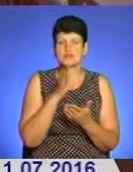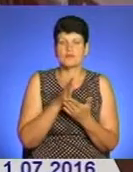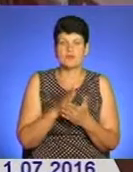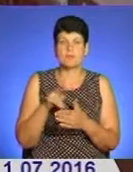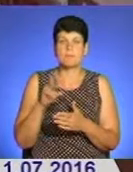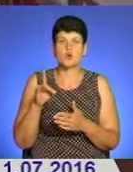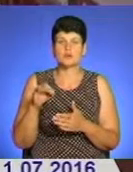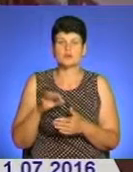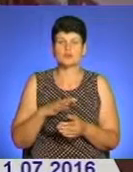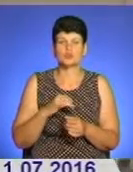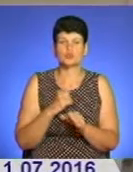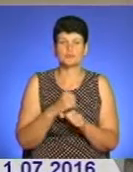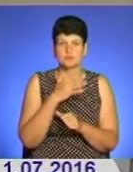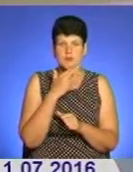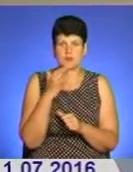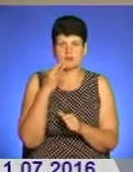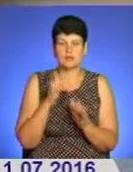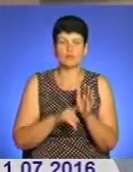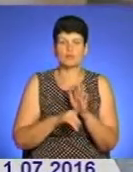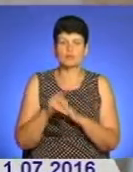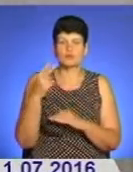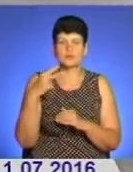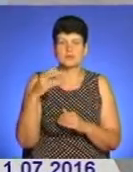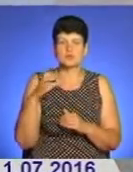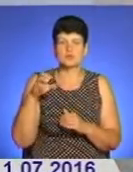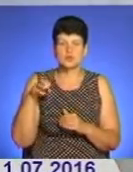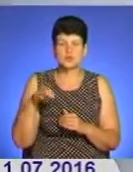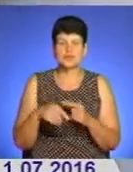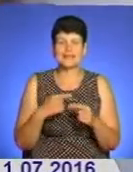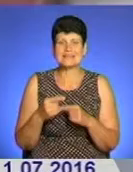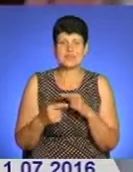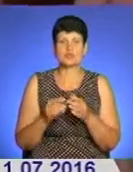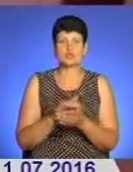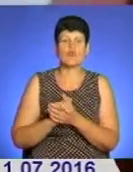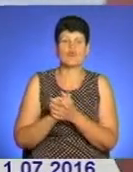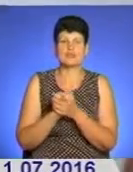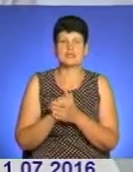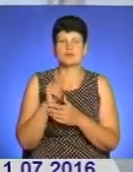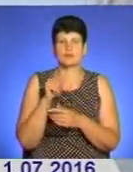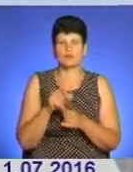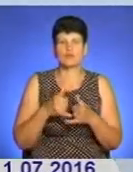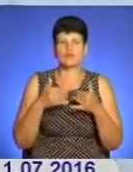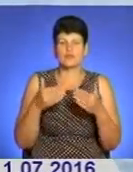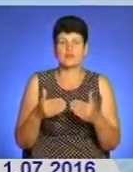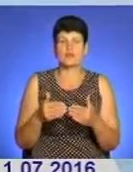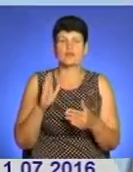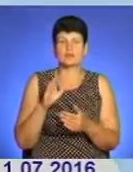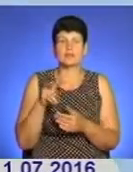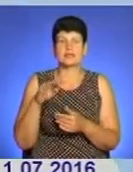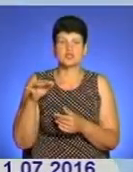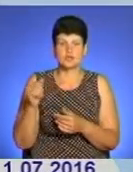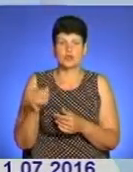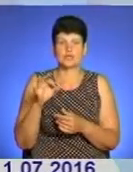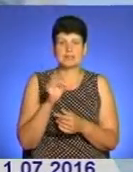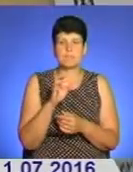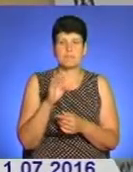було зроблено дуже багато. На початку ХХ століття товариство і його сподвижники Володимир Лучаківський, Олександр Барвінський